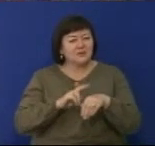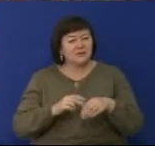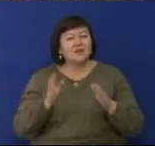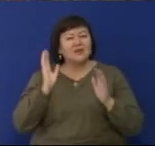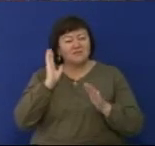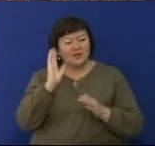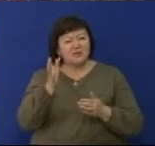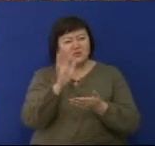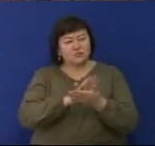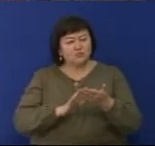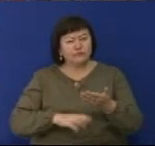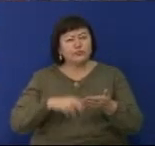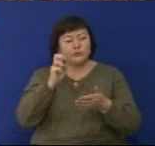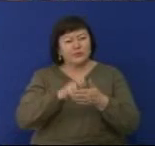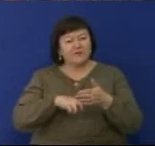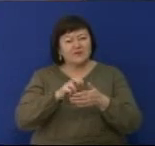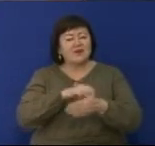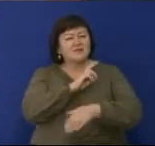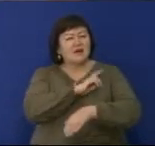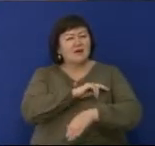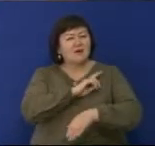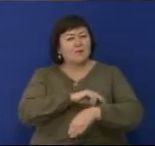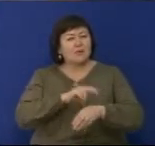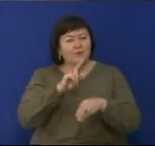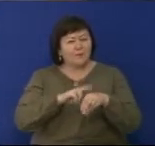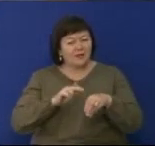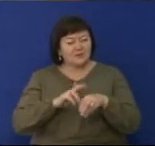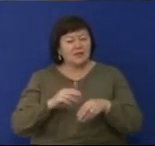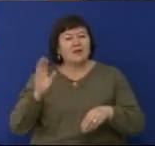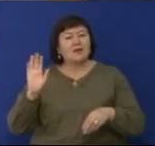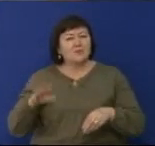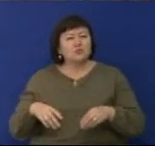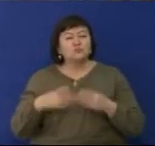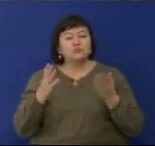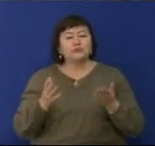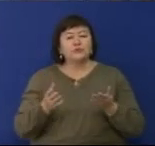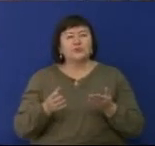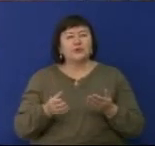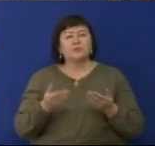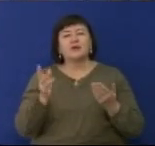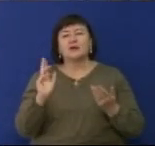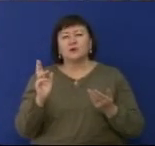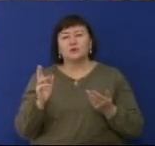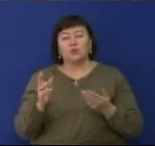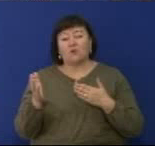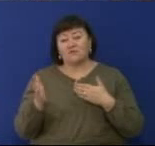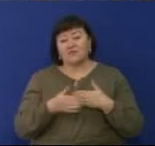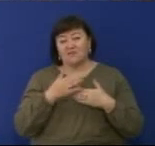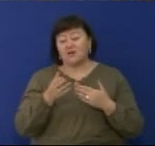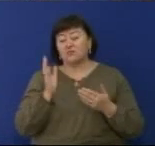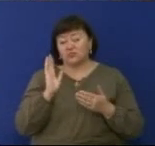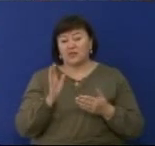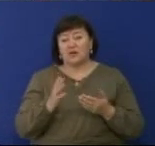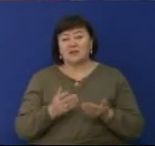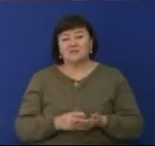рассматриваться еженедельно и по итогам работы будут приняты соответствующие меры аким еще раз подчеркнул что окончательный результат